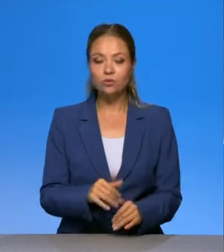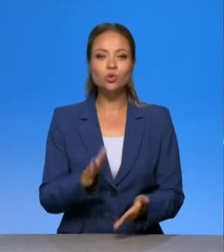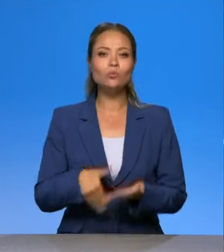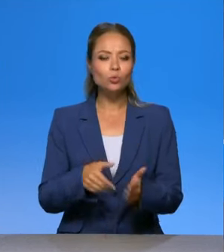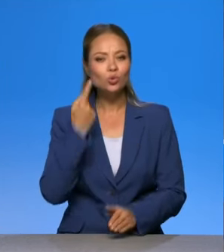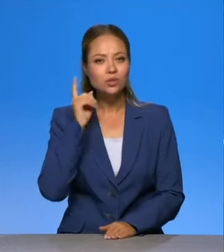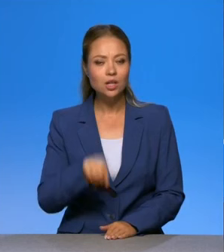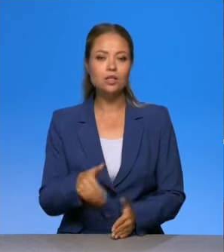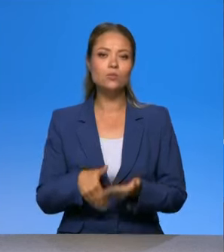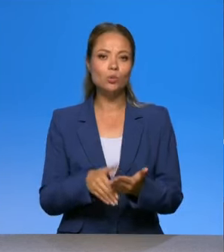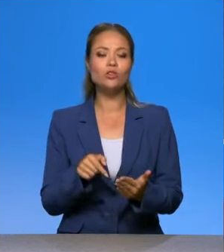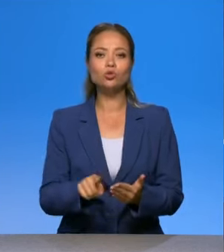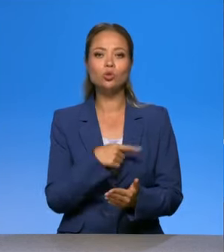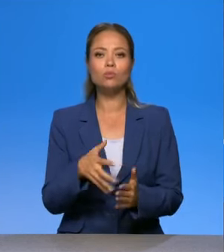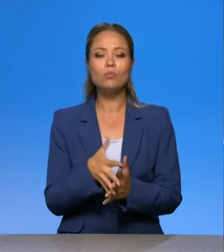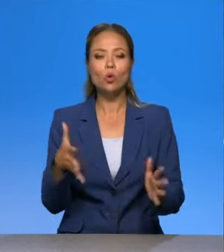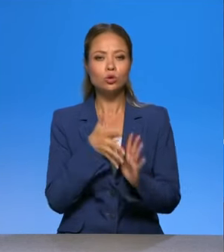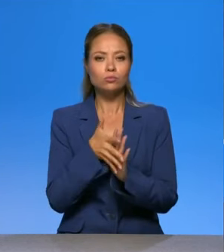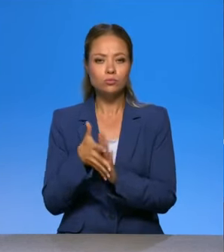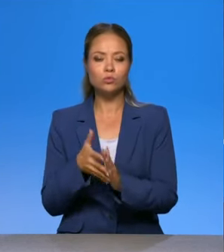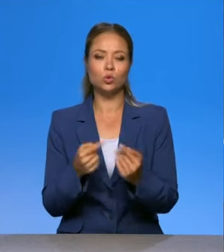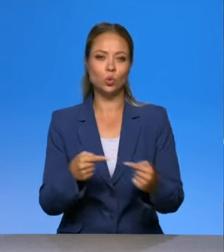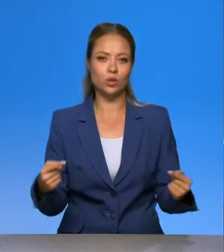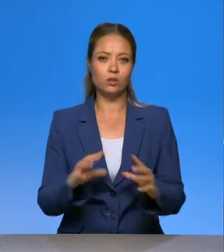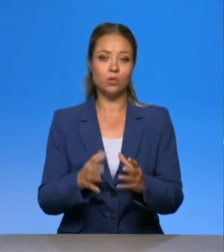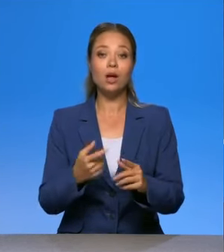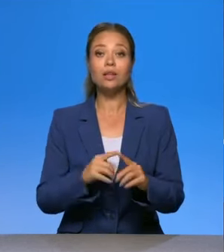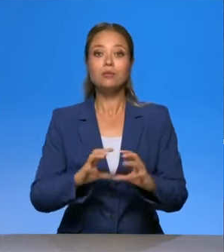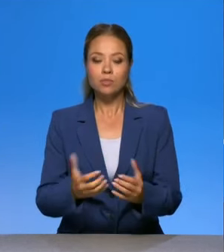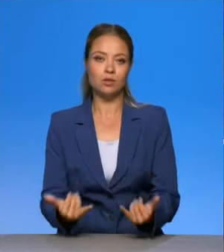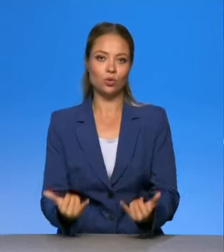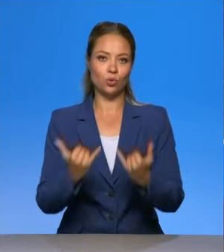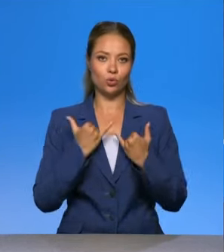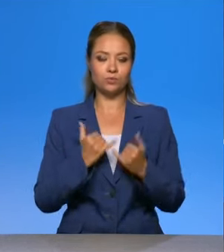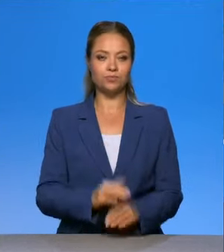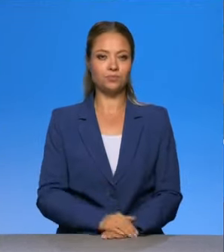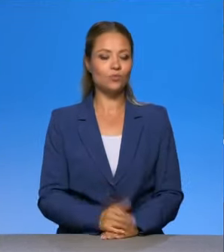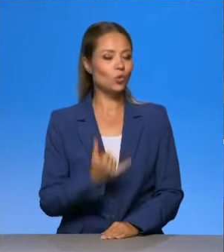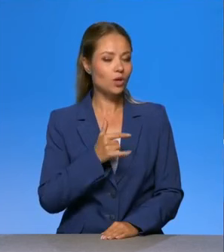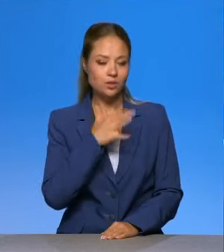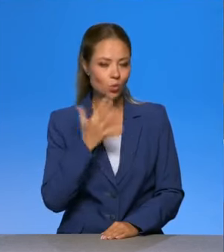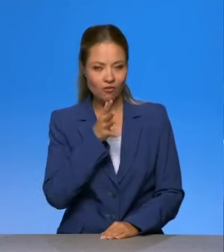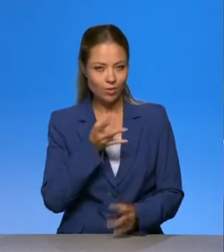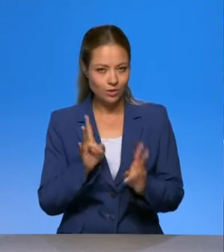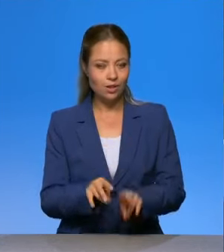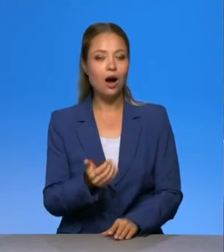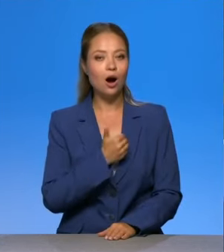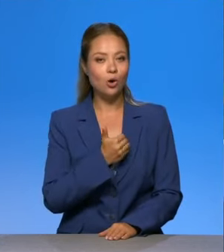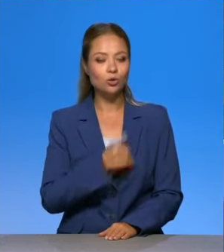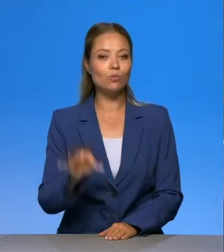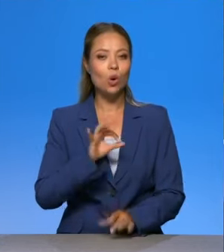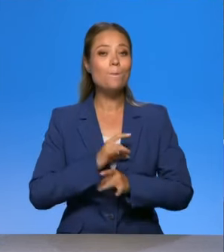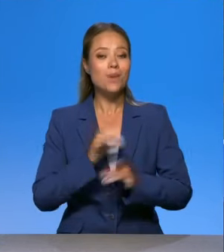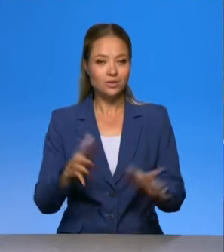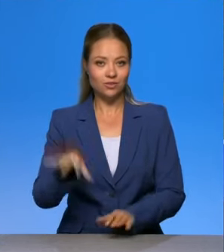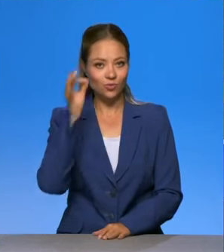что мы начинаем больше узнавать о других мирах, этот мир поворачивается к нам. Гаиш, у нас немного времени остается, а хочется все-таки про праздник вспомнить. У